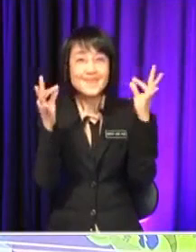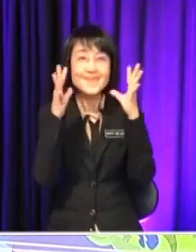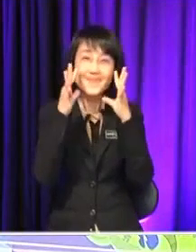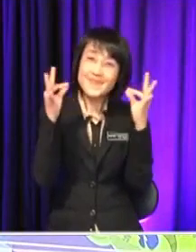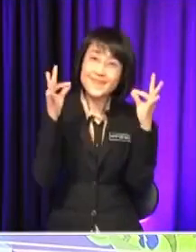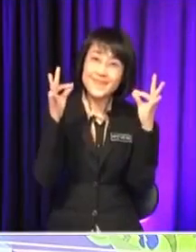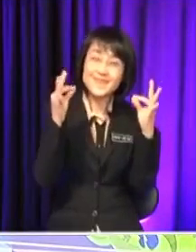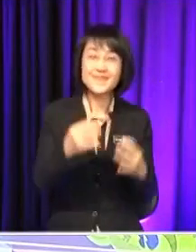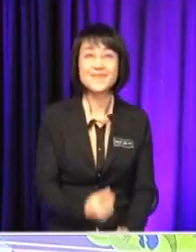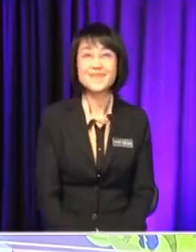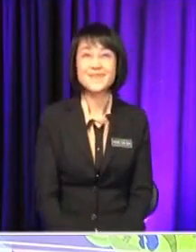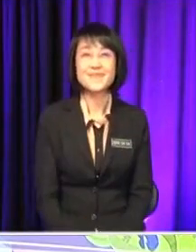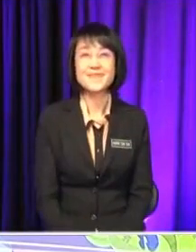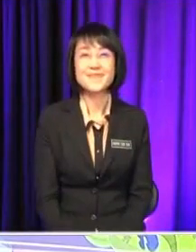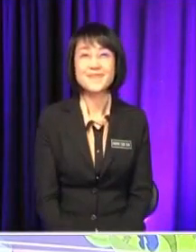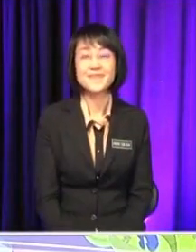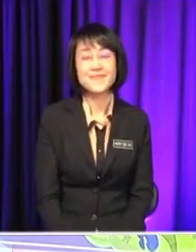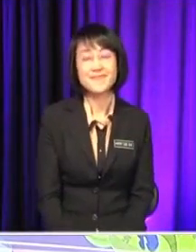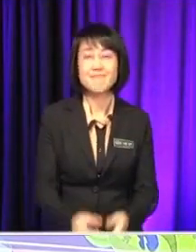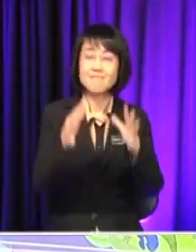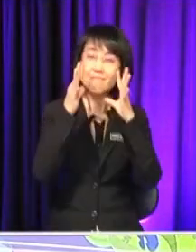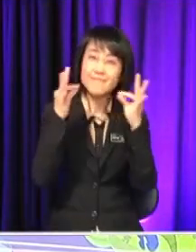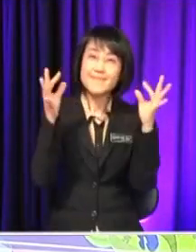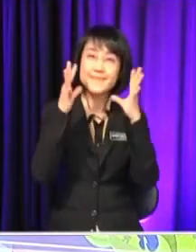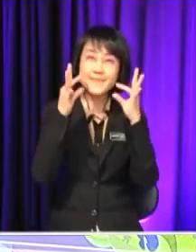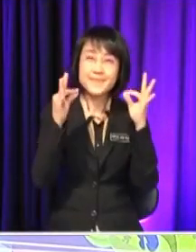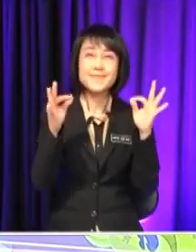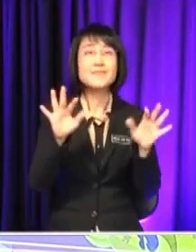kucingku Aduh sama sama